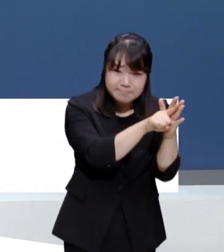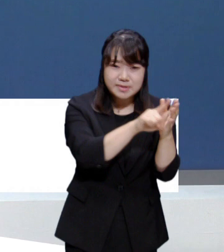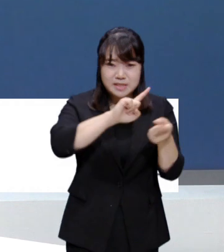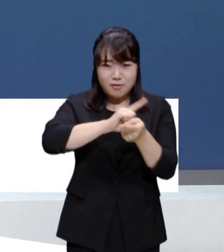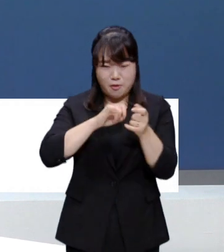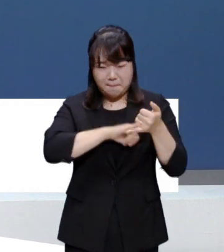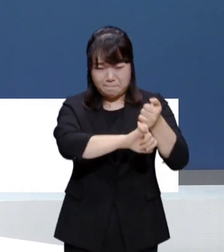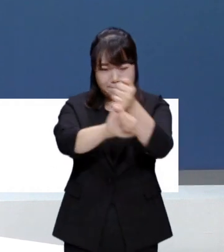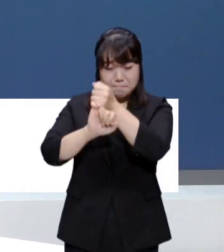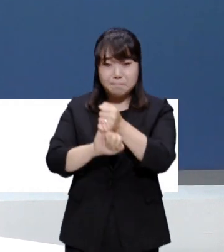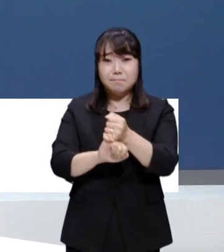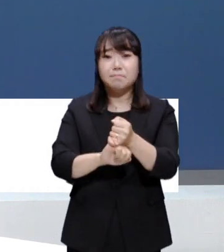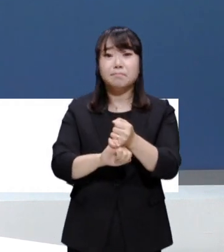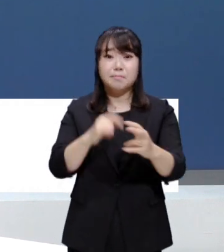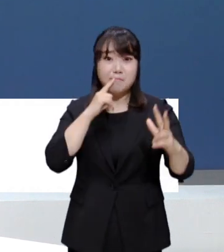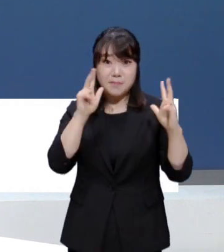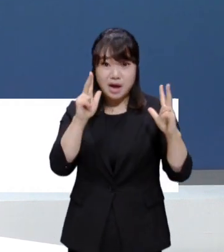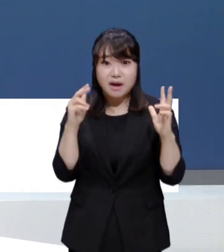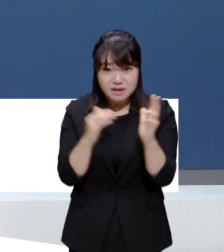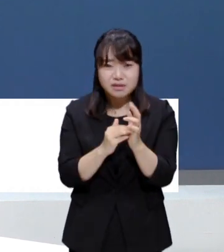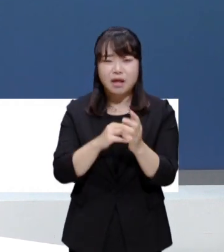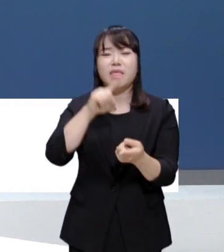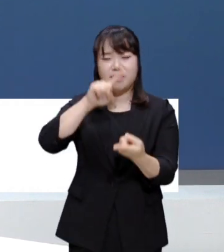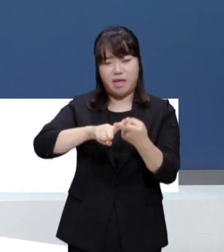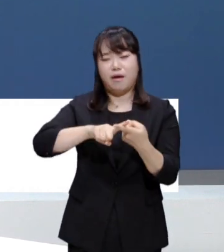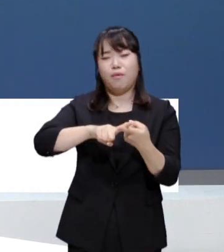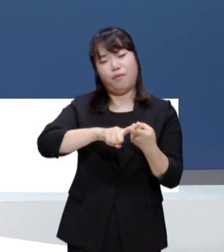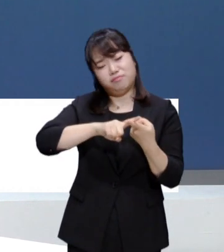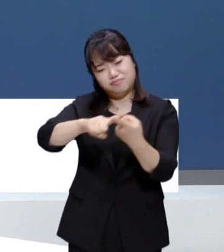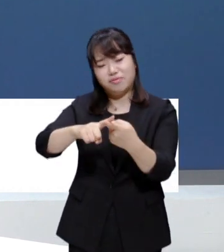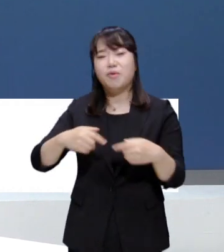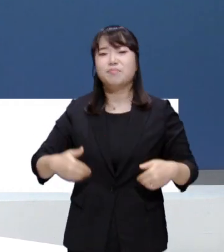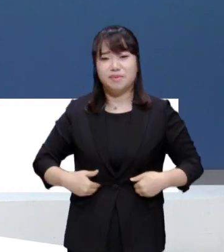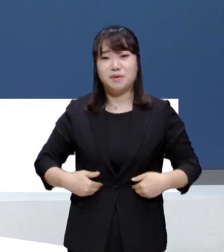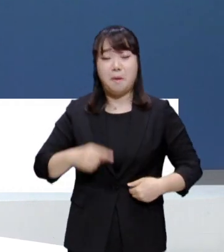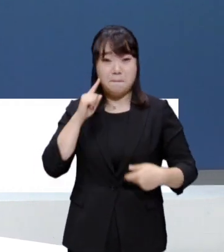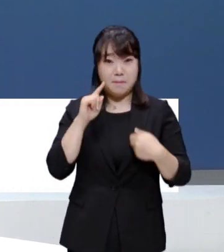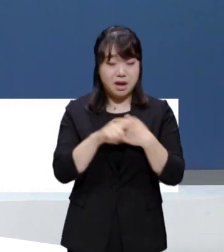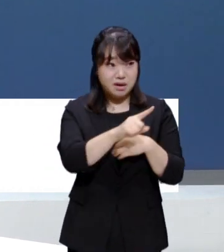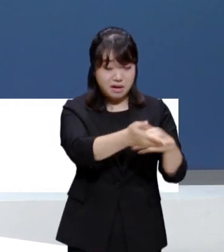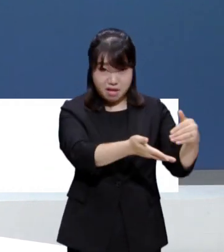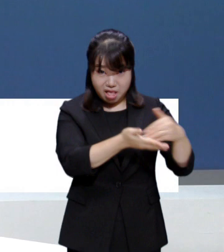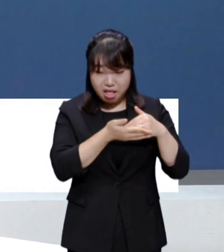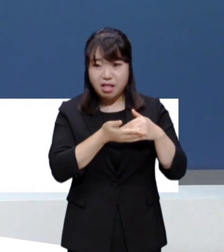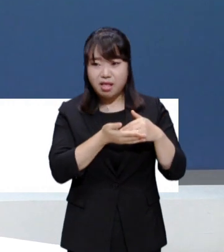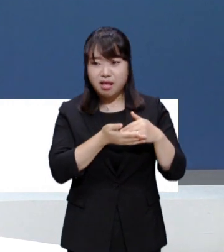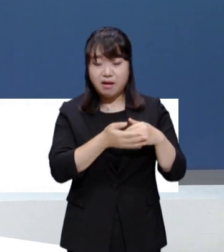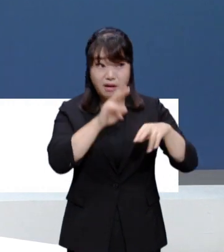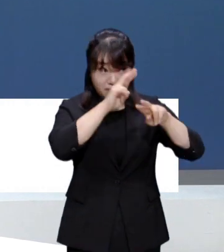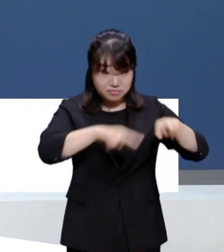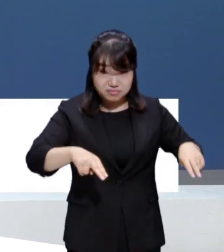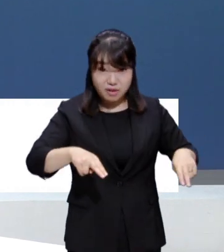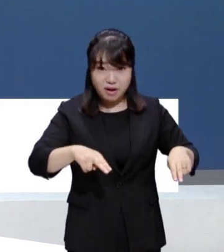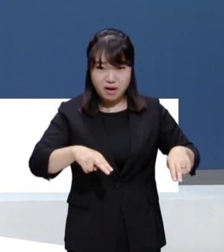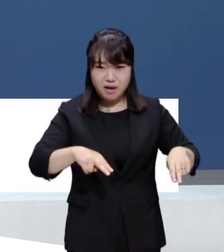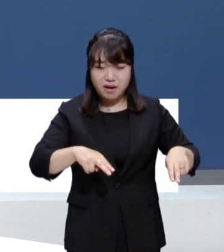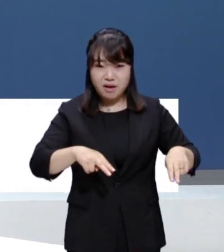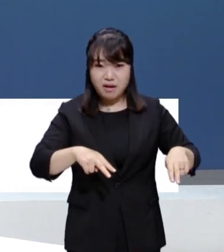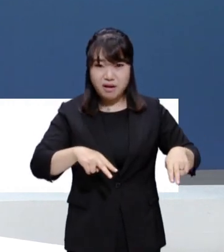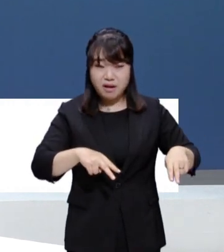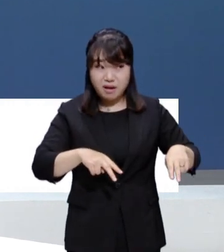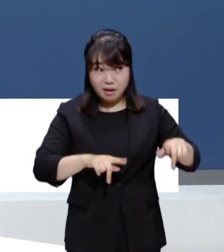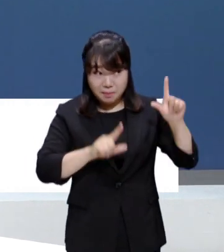이 약속은 반드시 지켜져야 된다고 생각을 하고요. 설사 그런 움직임이 있다고 할지라도